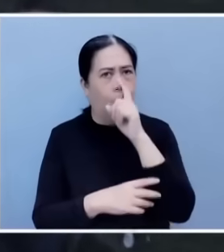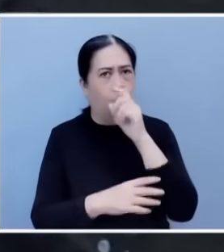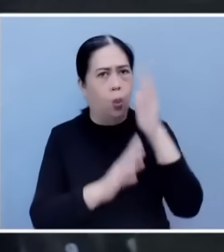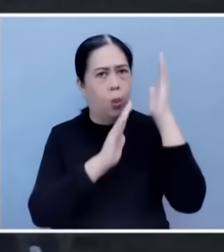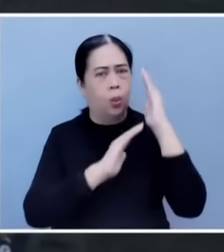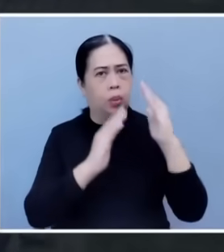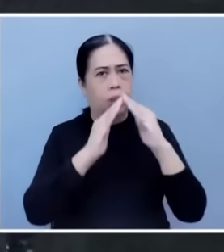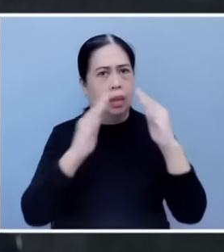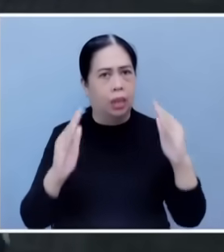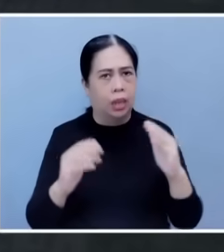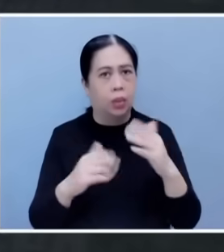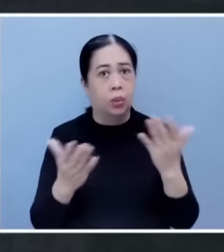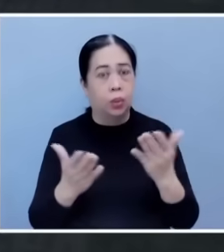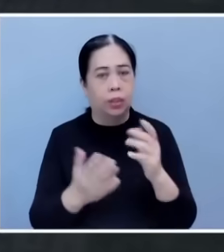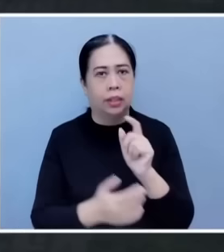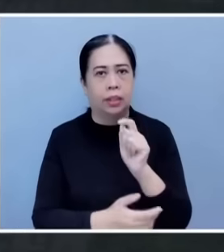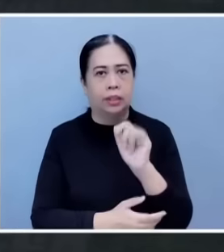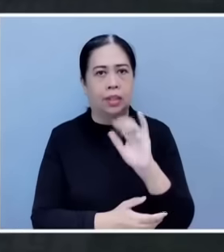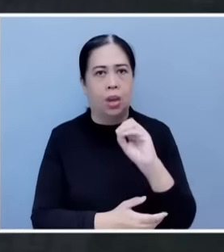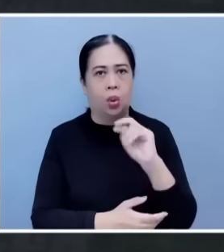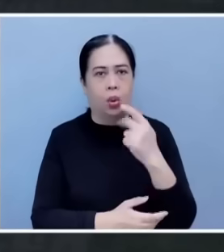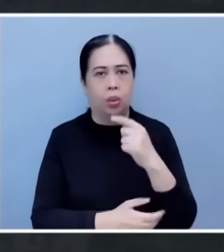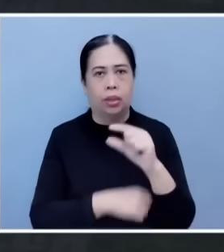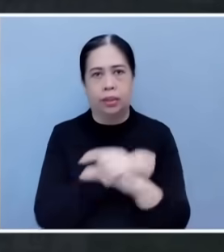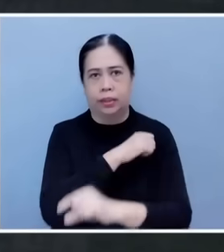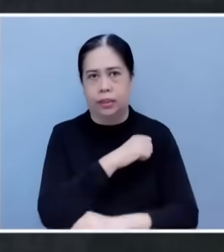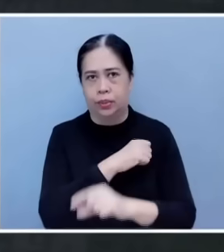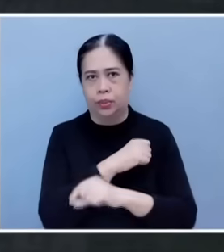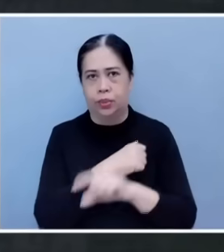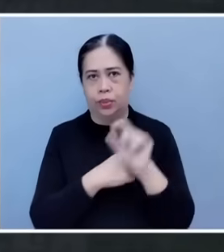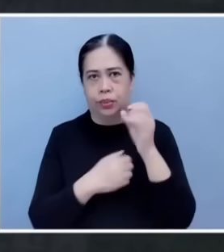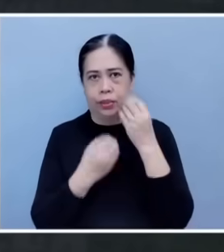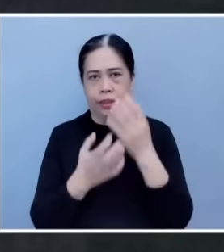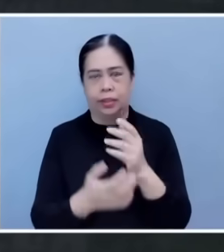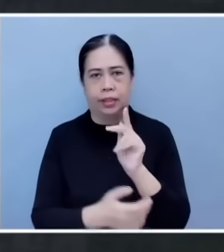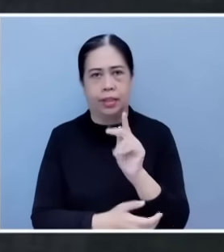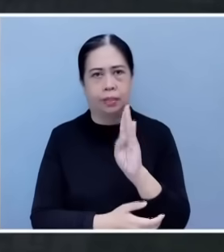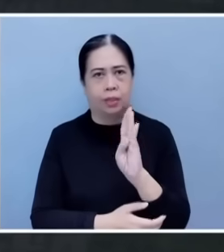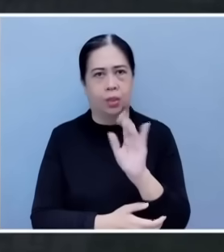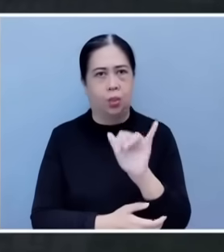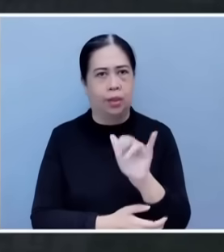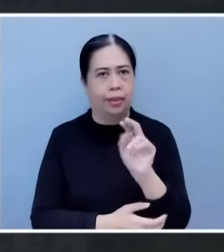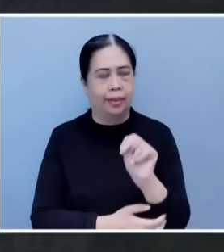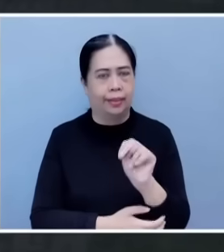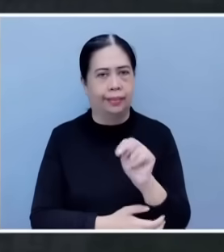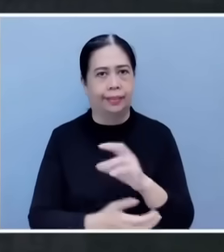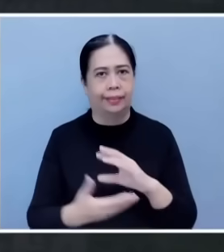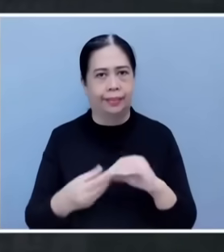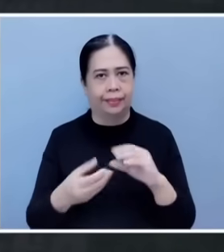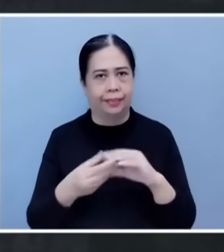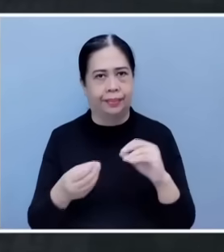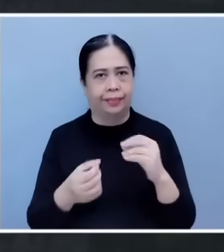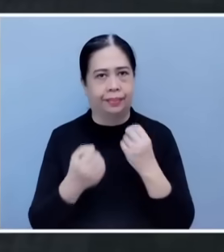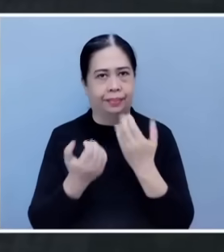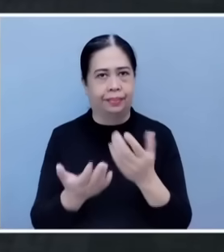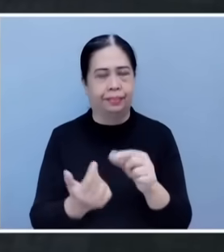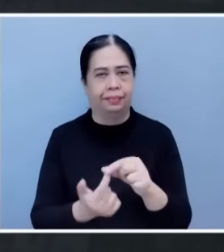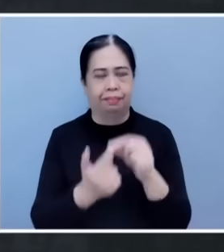bato sa Chaong, Quezon. Yan ang ating KBYN